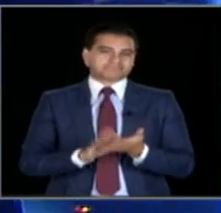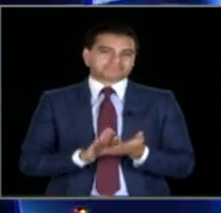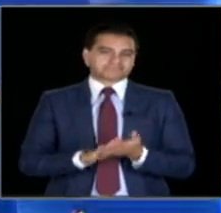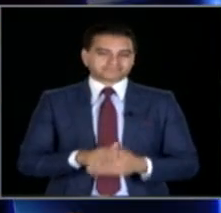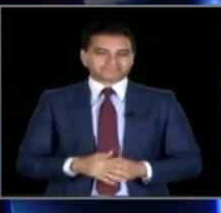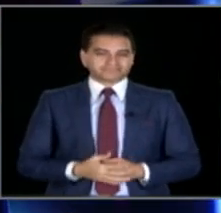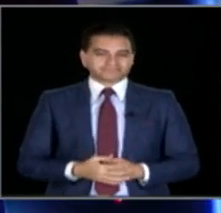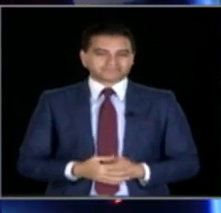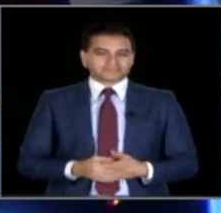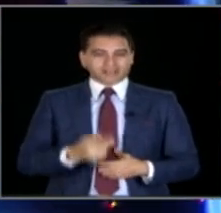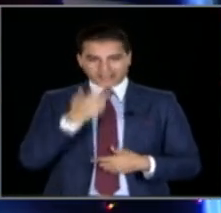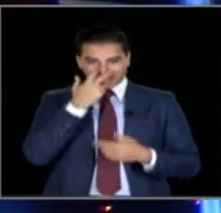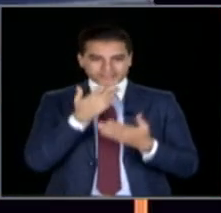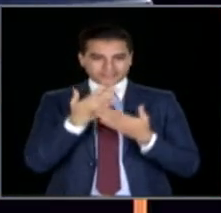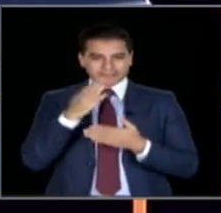في